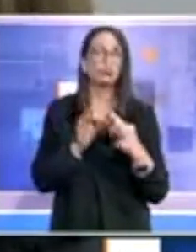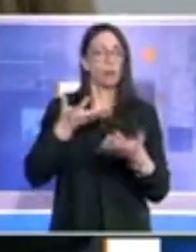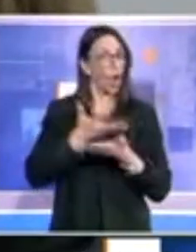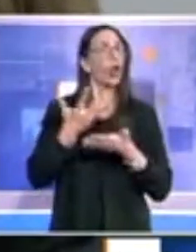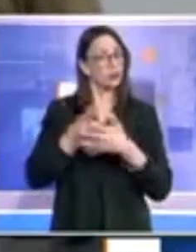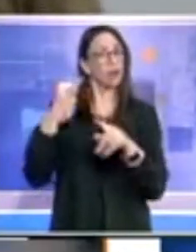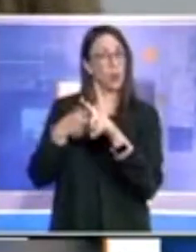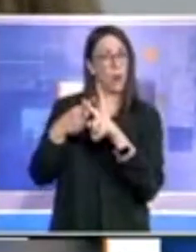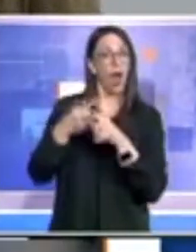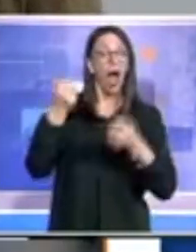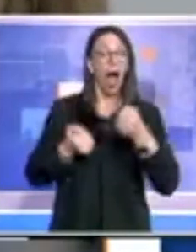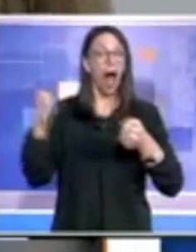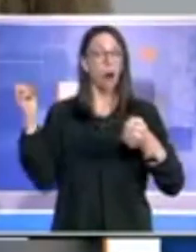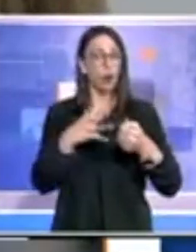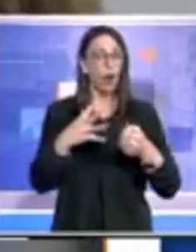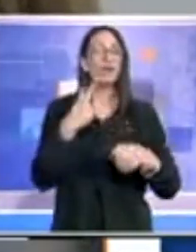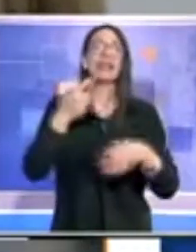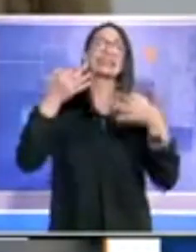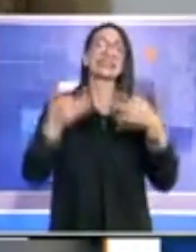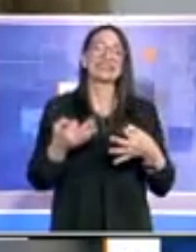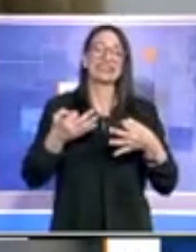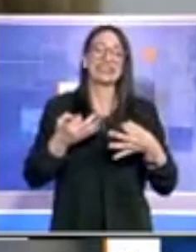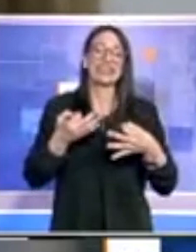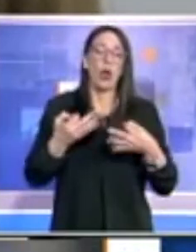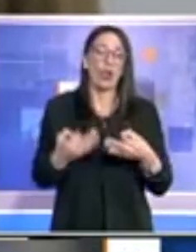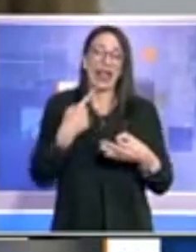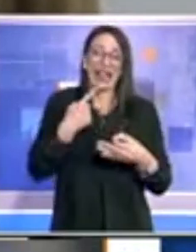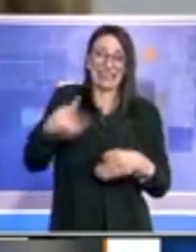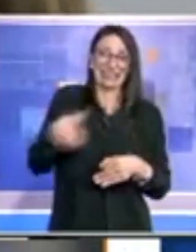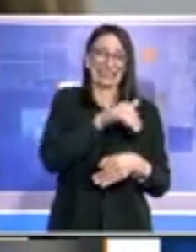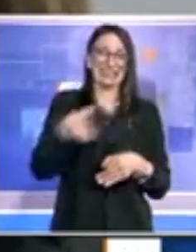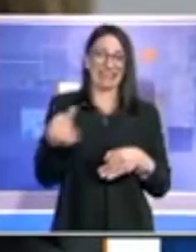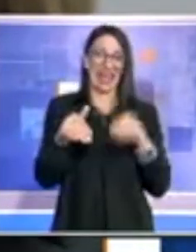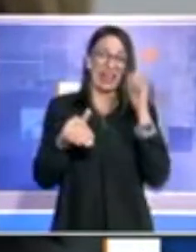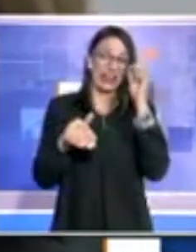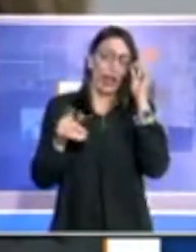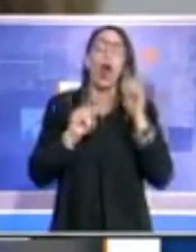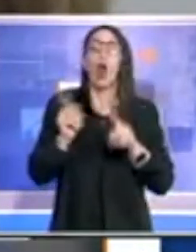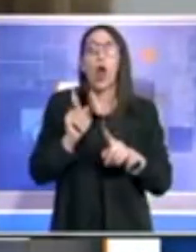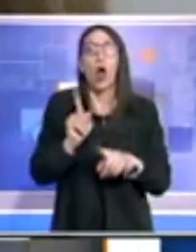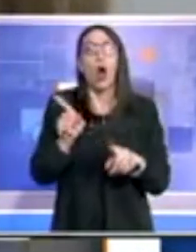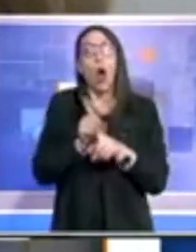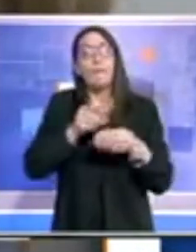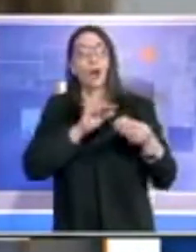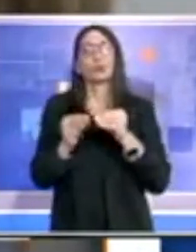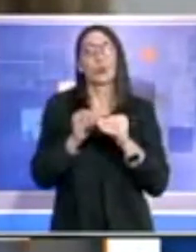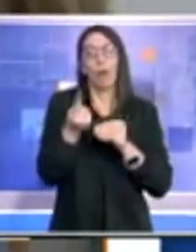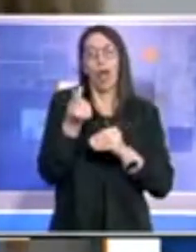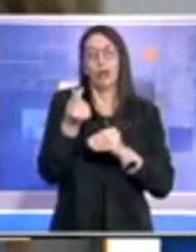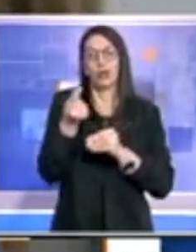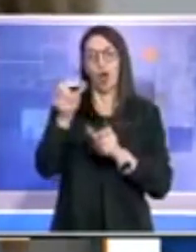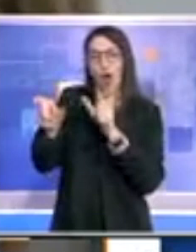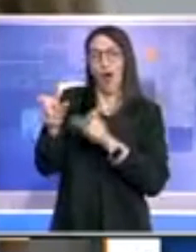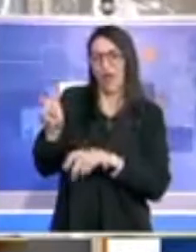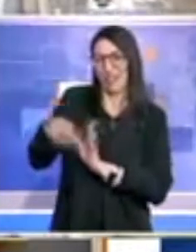quando l'autovelox è garanzia di sicurezza per chi percorre le strade non deve essere un uno strumento di vessazione